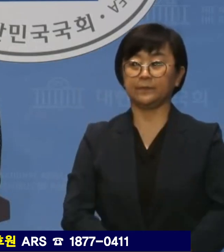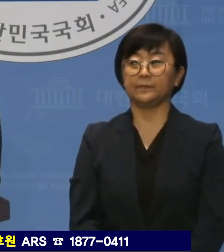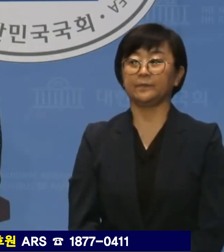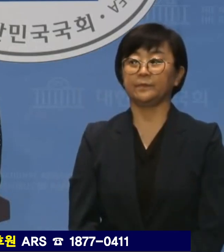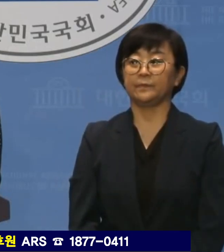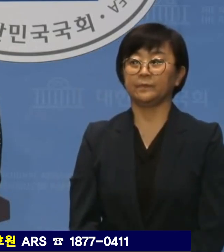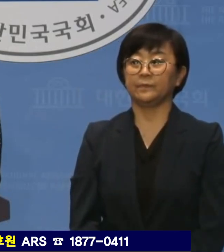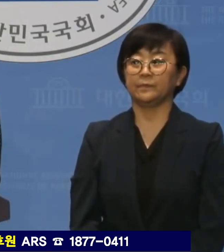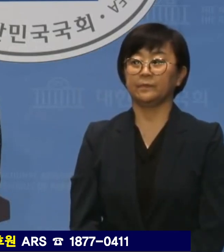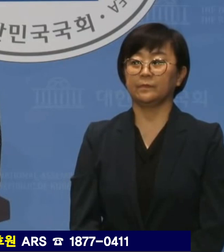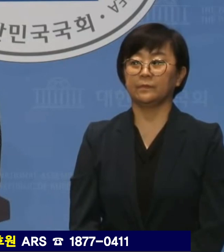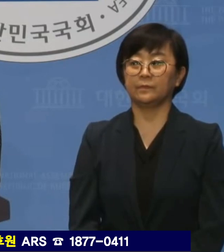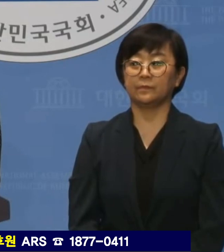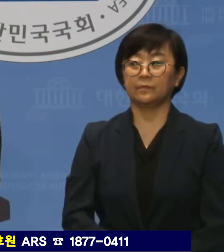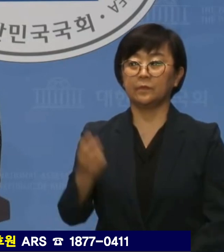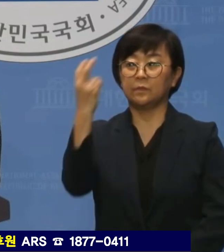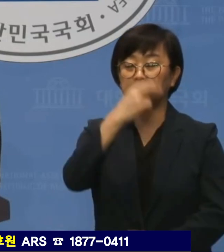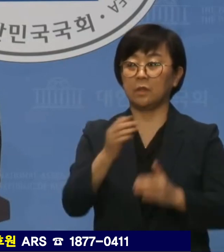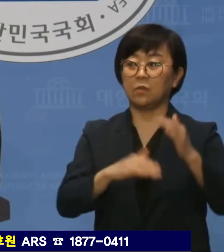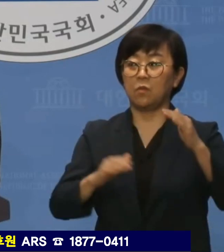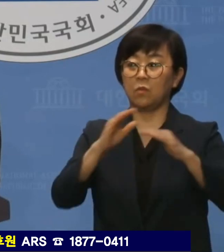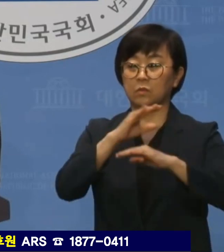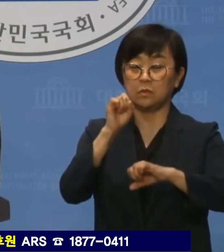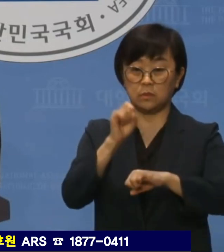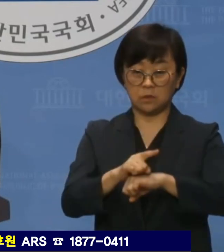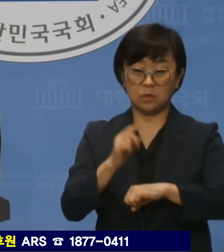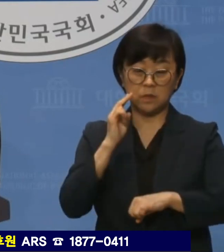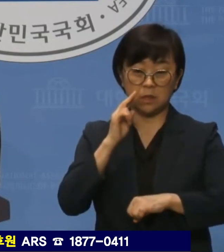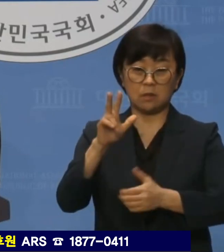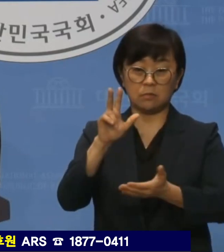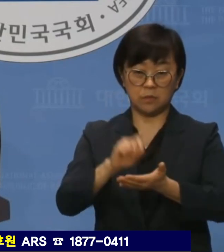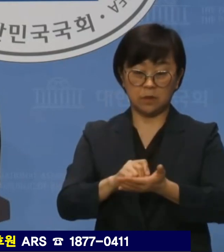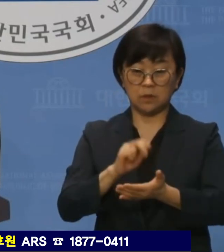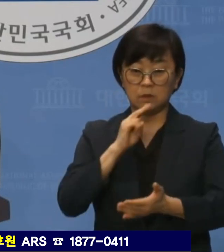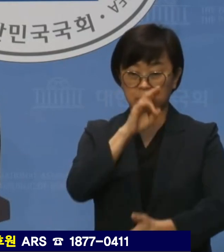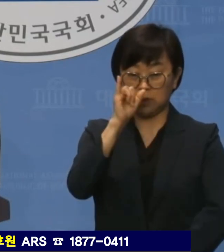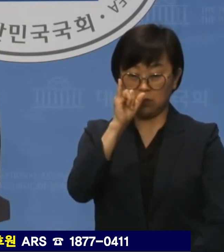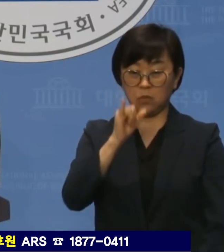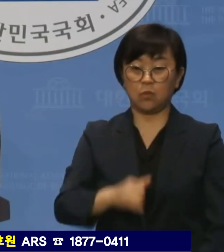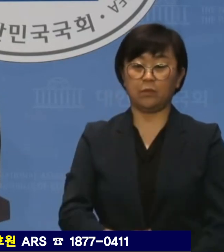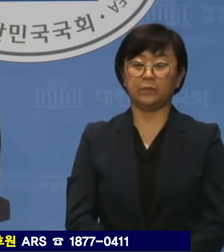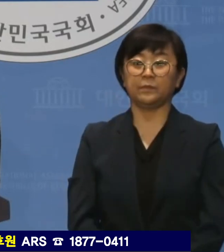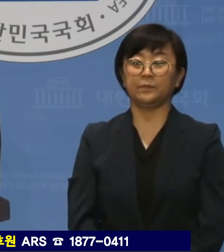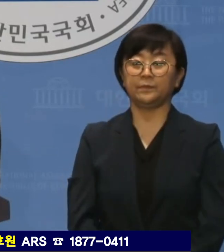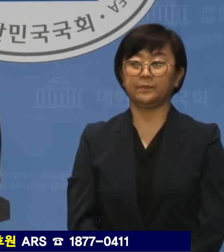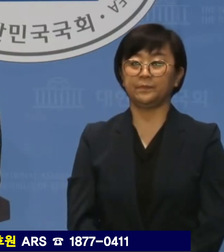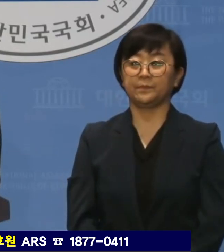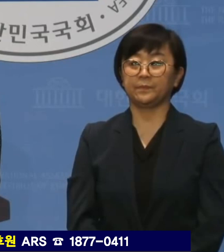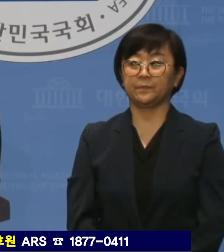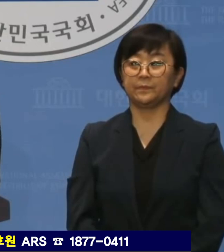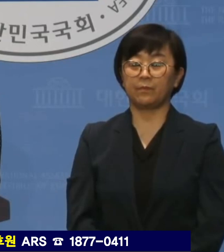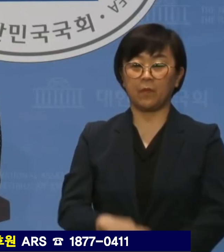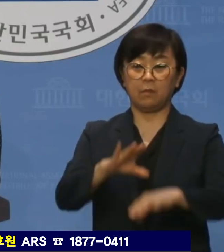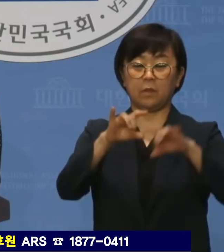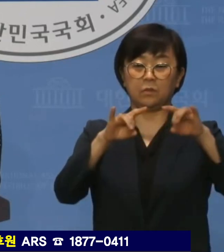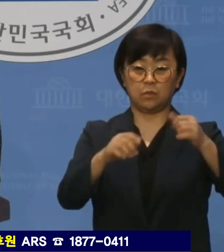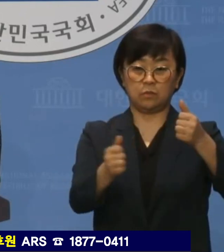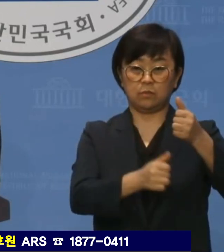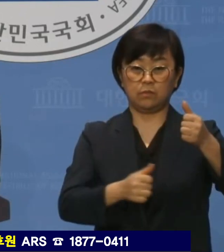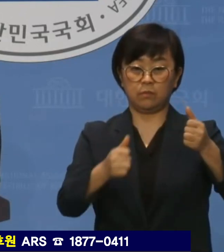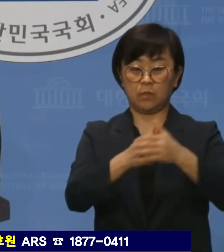있습니다. 심사의 공정성에도 심각한 의심이 따라붙고 있습니다.